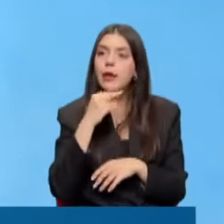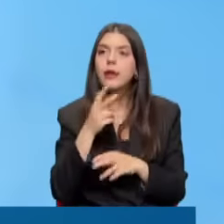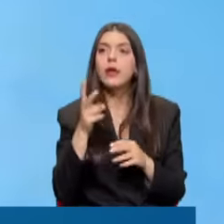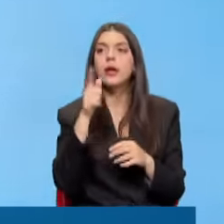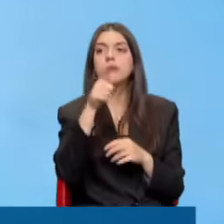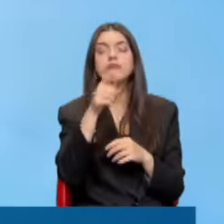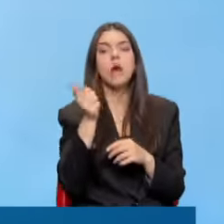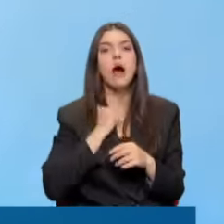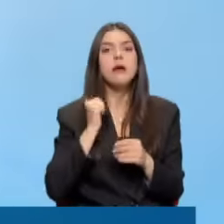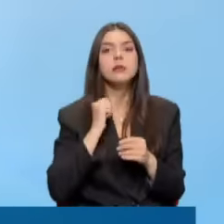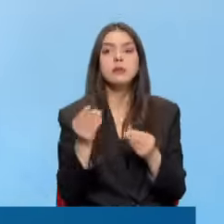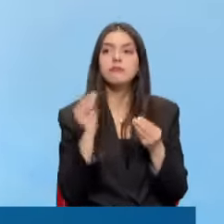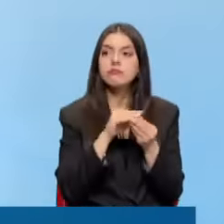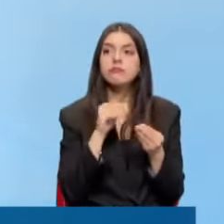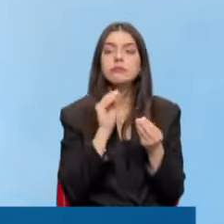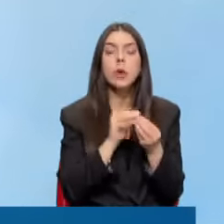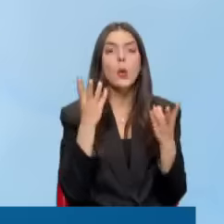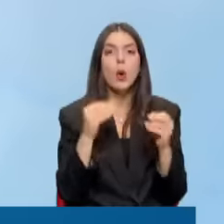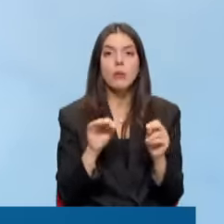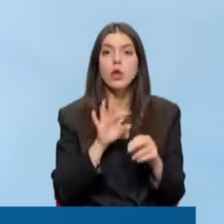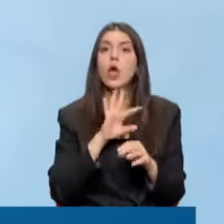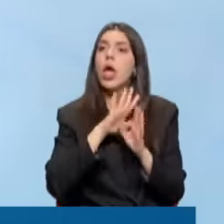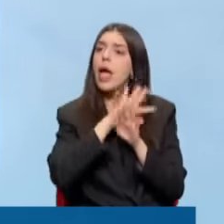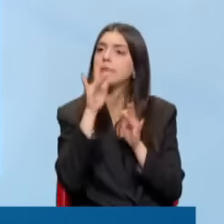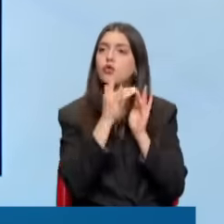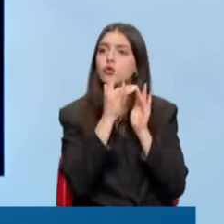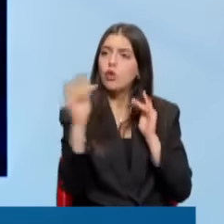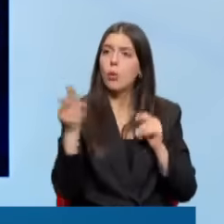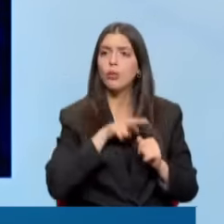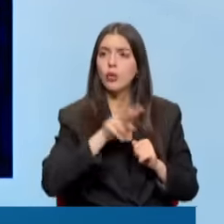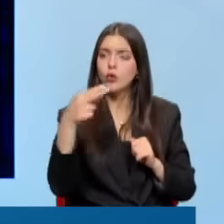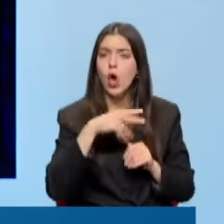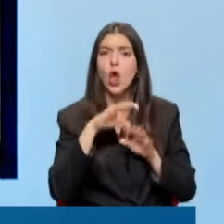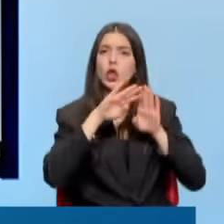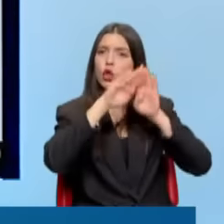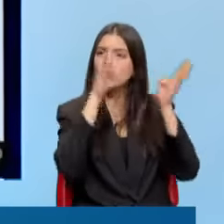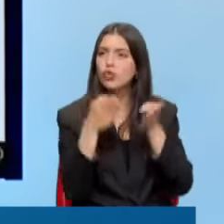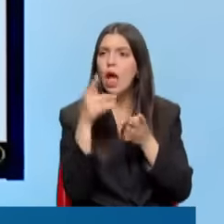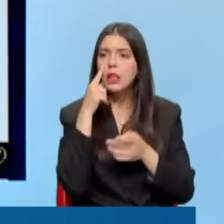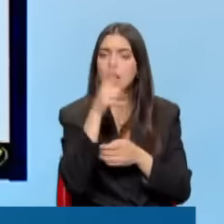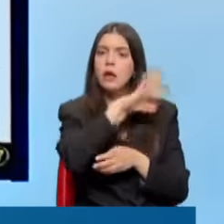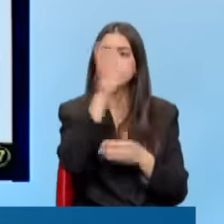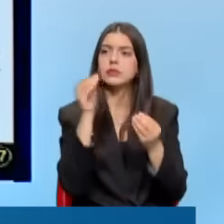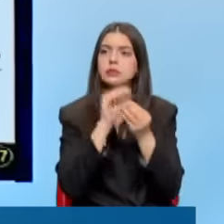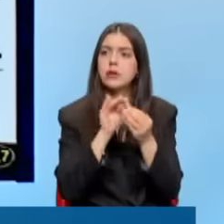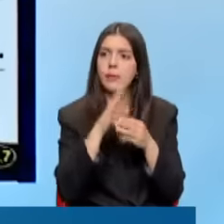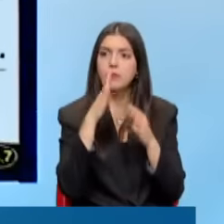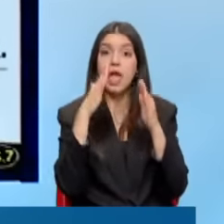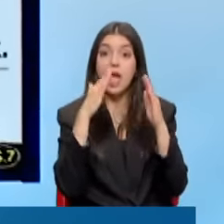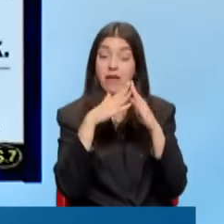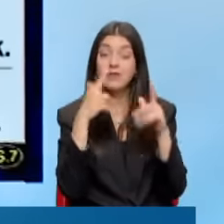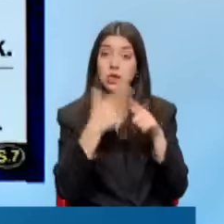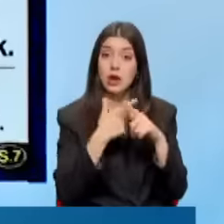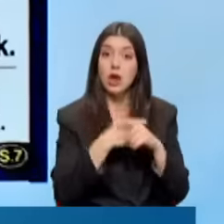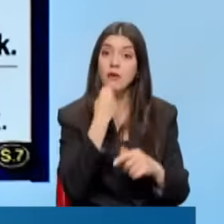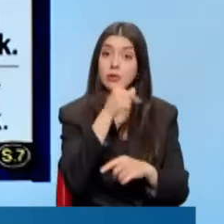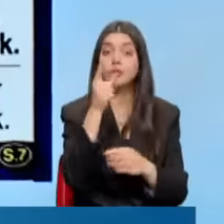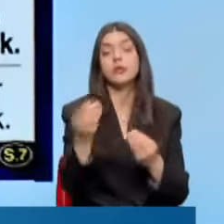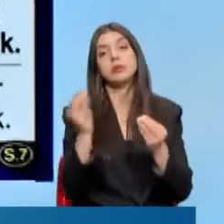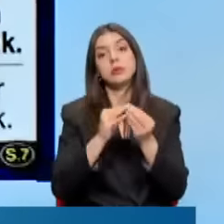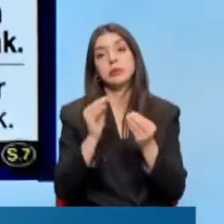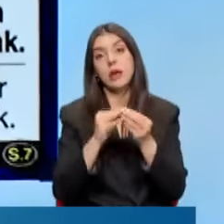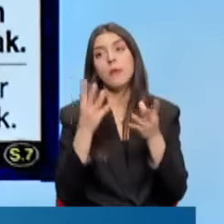köprü otoyol ve Tünel ücretlerine faiz zam yapıldı evini kiraye verenler artık daha çok vergi ödeyecek biliyorsunuz Bu da yolda